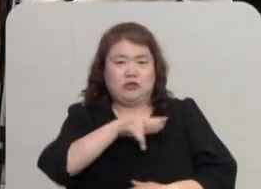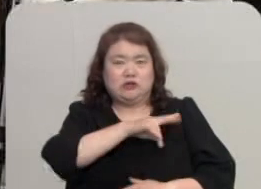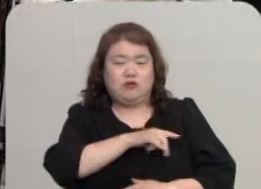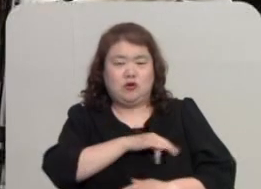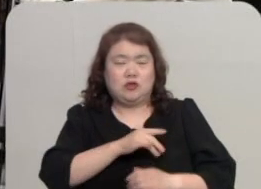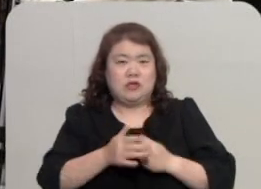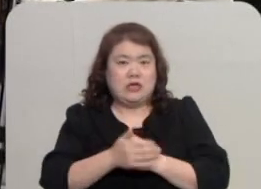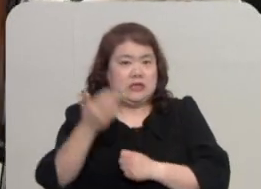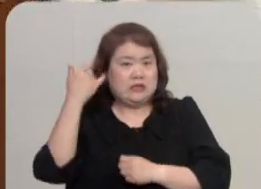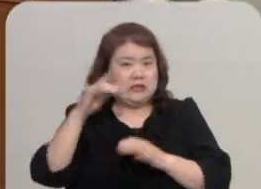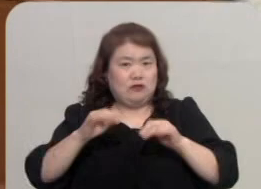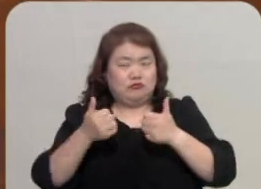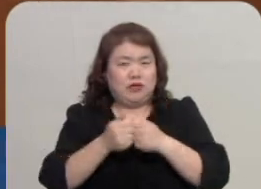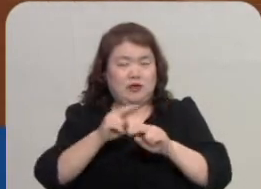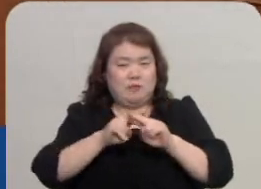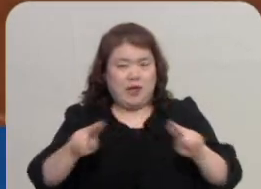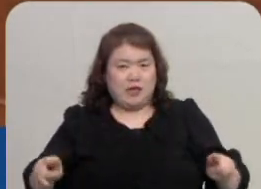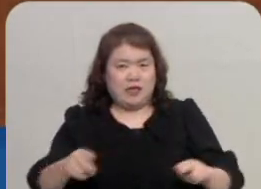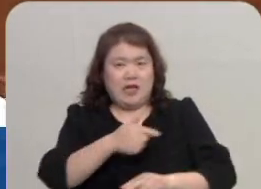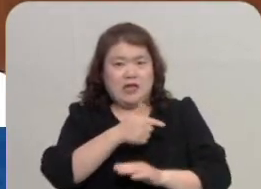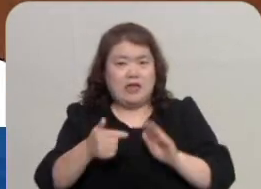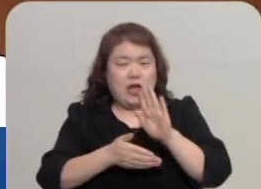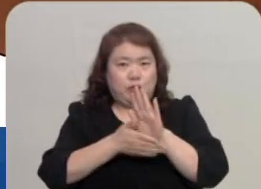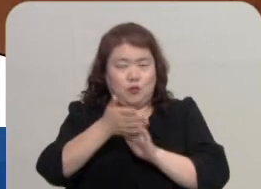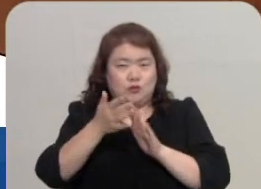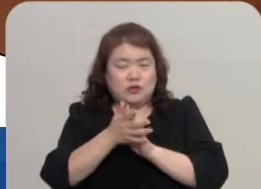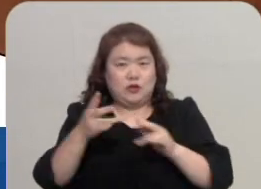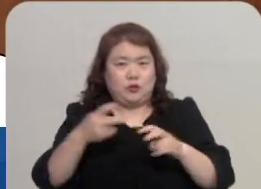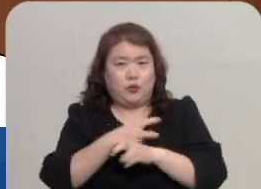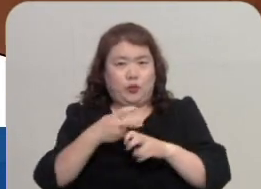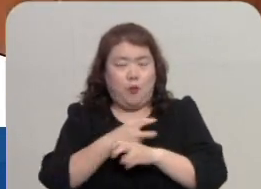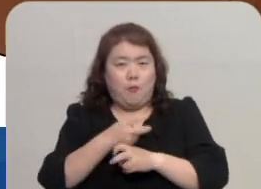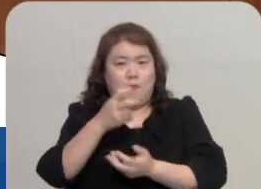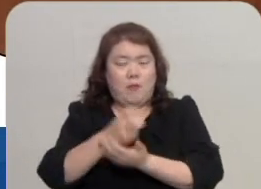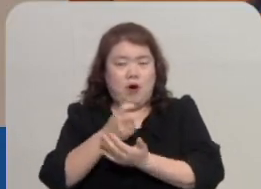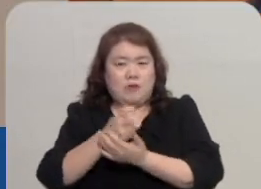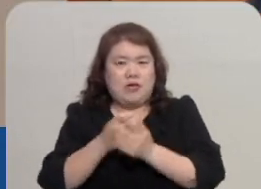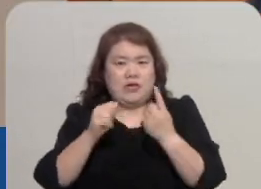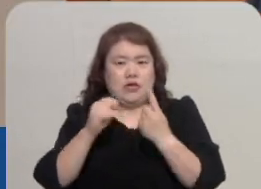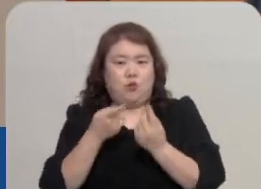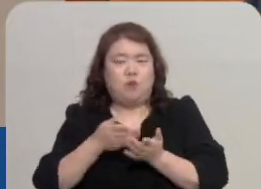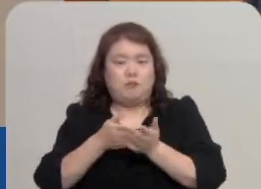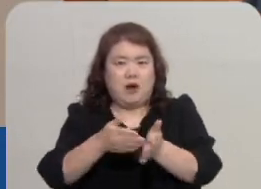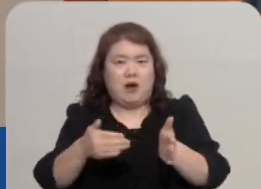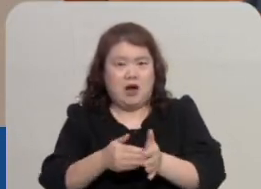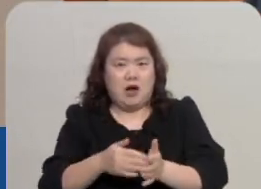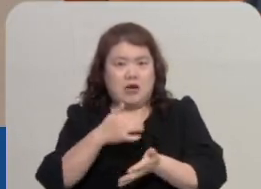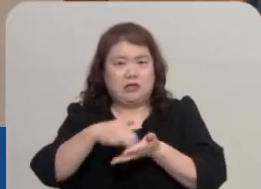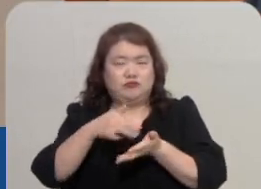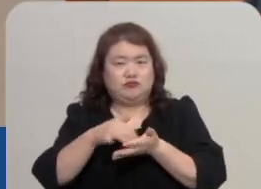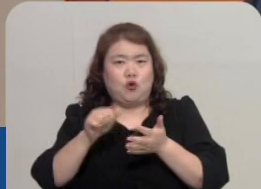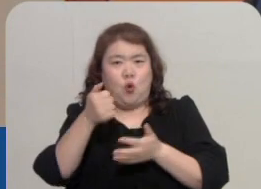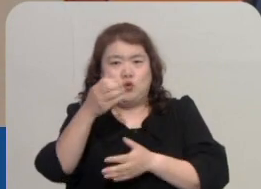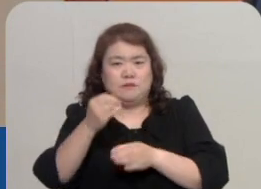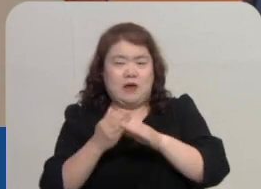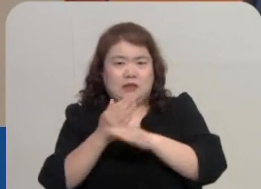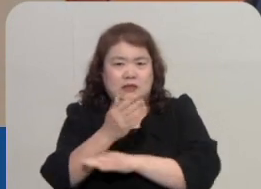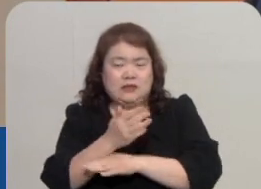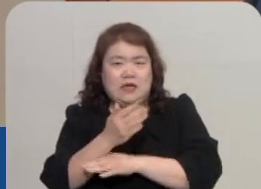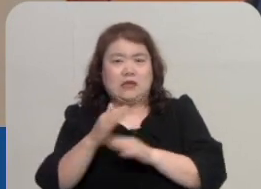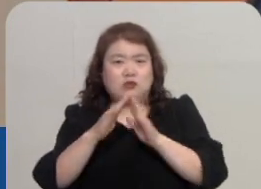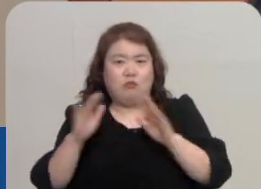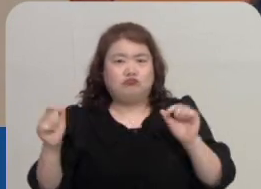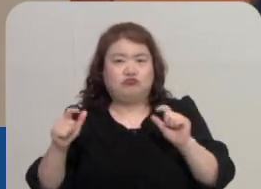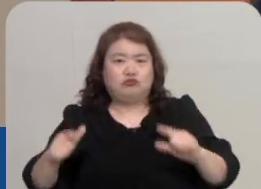폐기된 대도시 광역교통망법 개정안을 1호 법안으로 다시 발의했습니다. 인구 50만 이상 교통 생활권을 가진